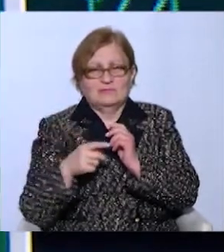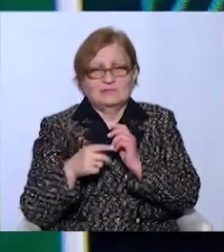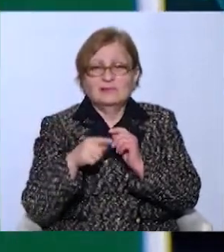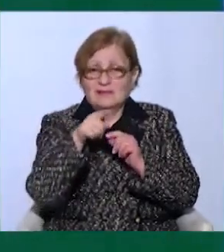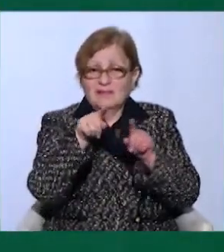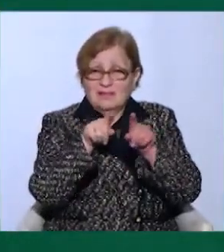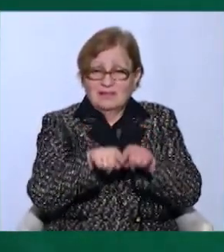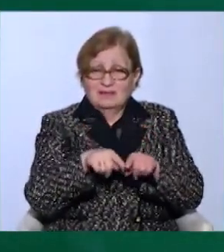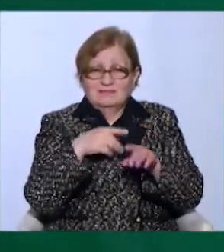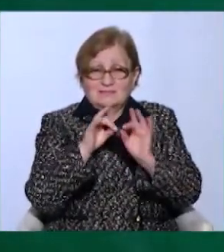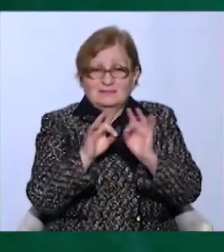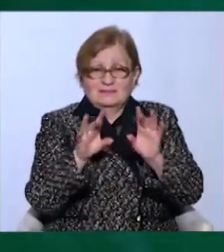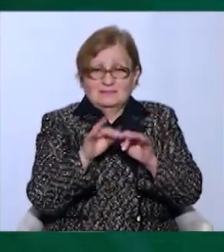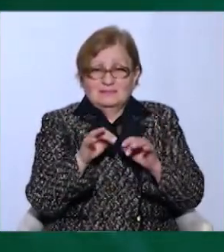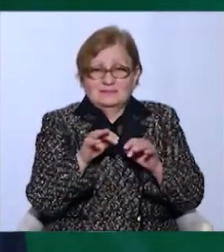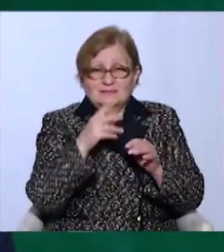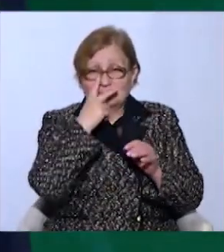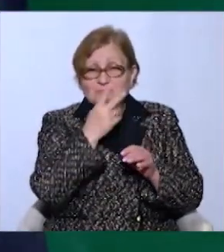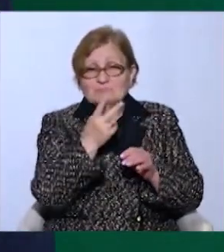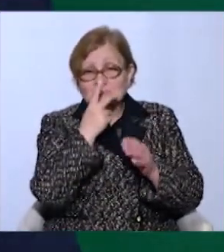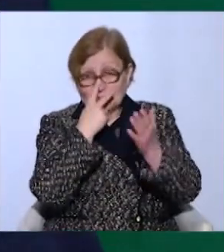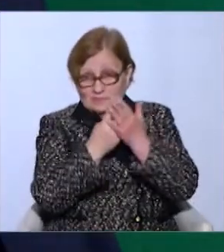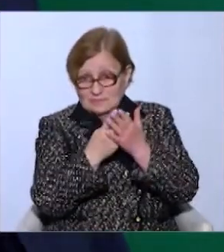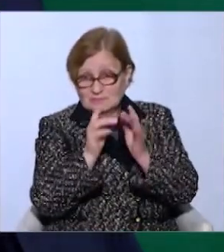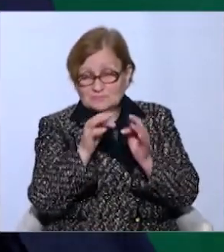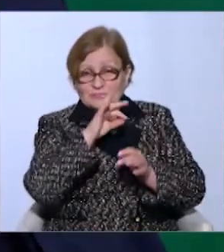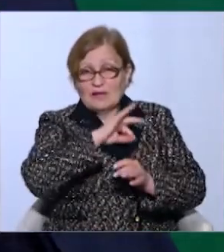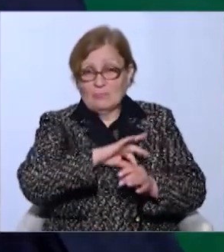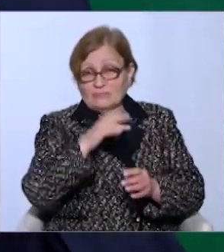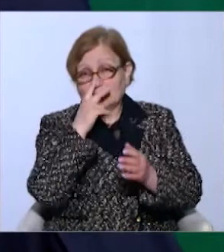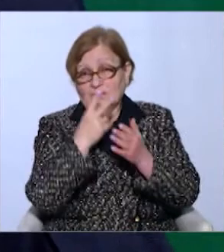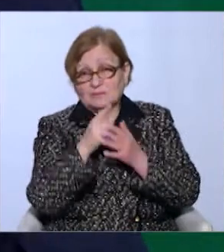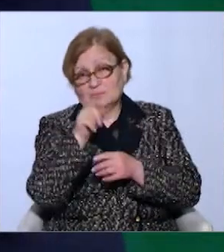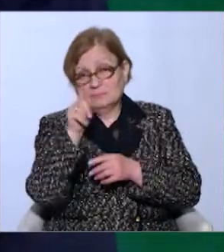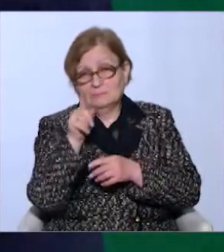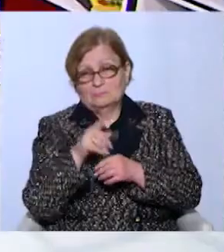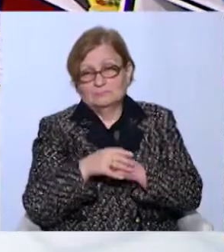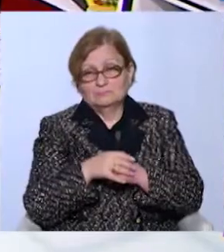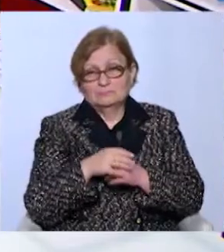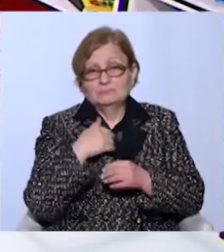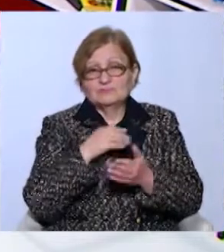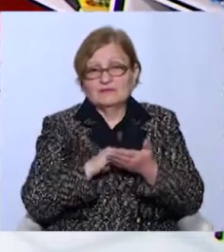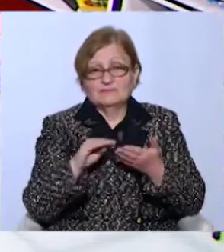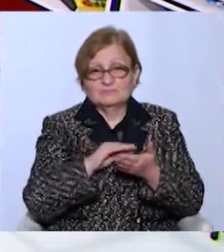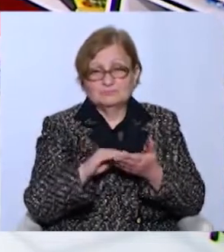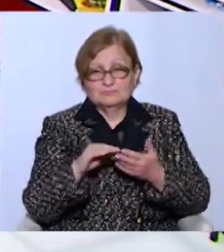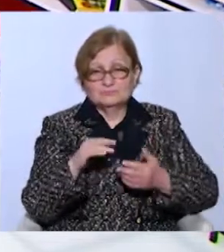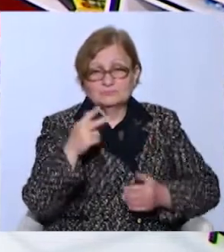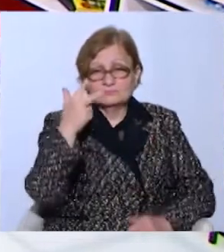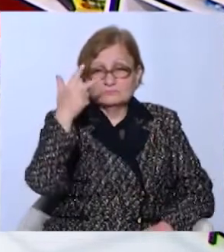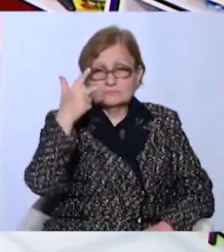სწორედ მინდა ამის გამოყენება აი რისი გამოყენება მინდა დავწეროთ 3 როგორც